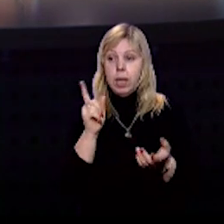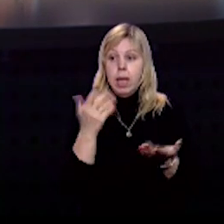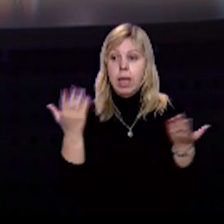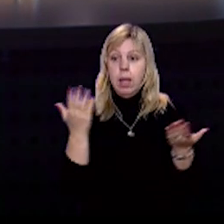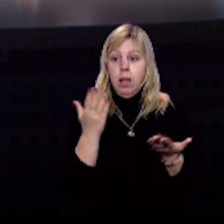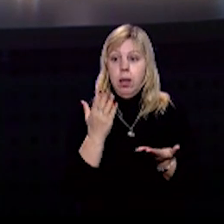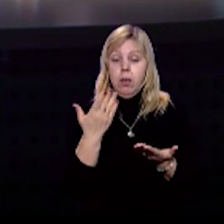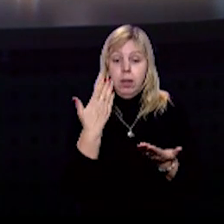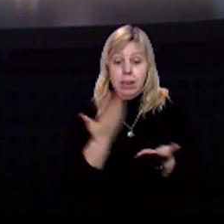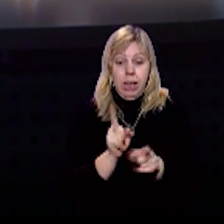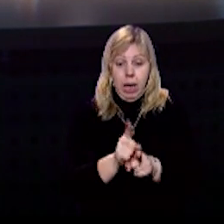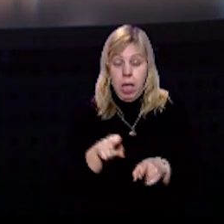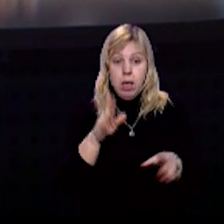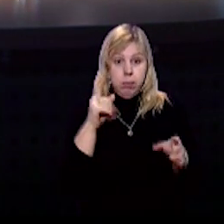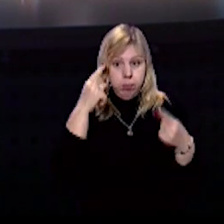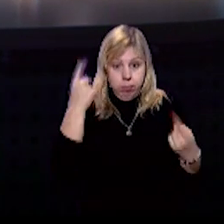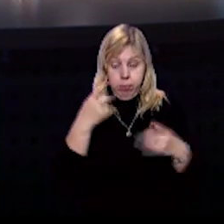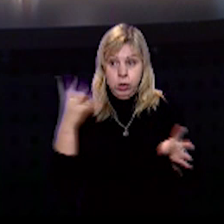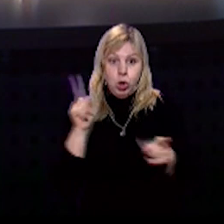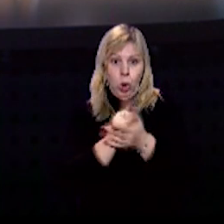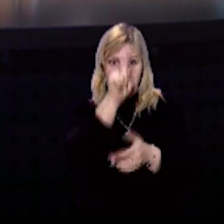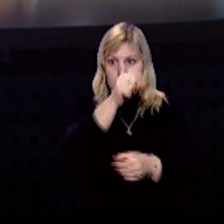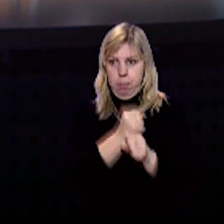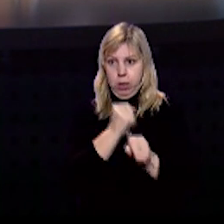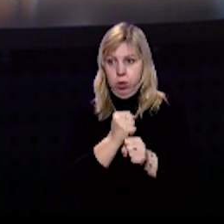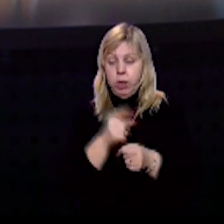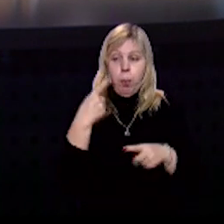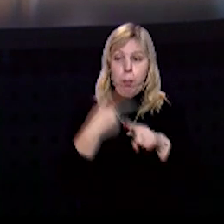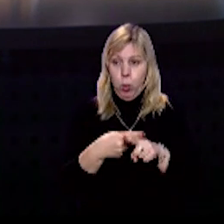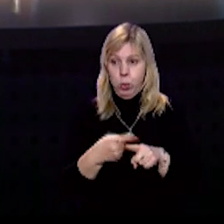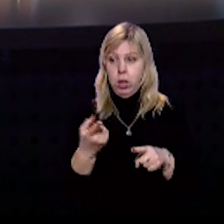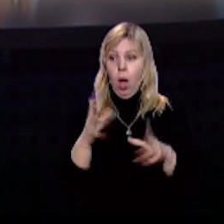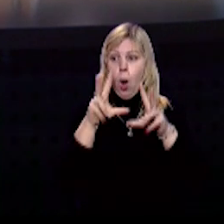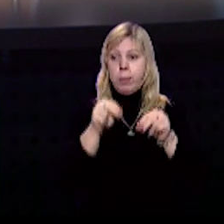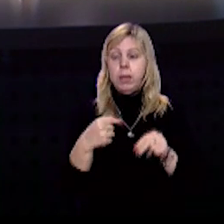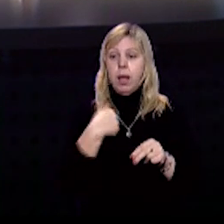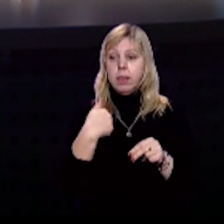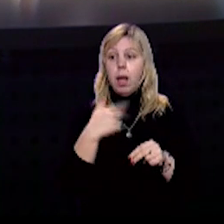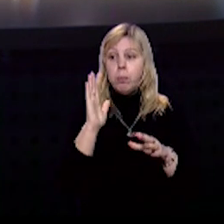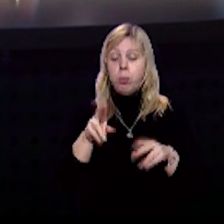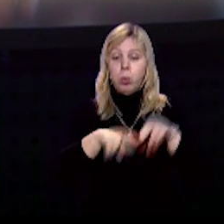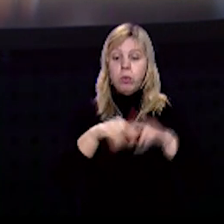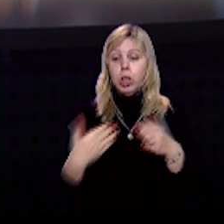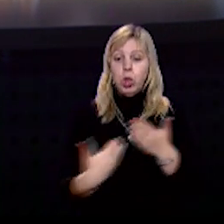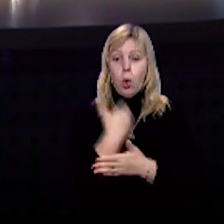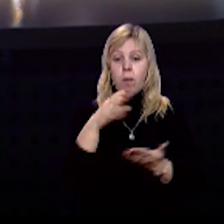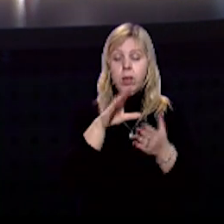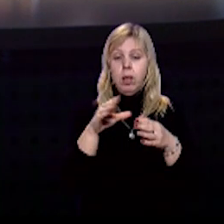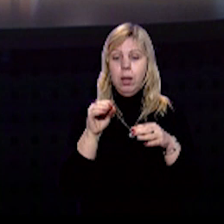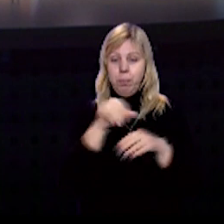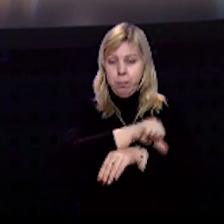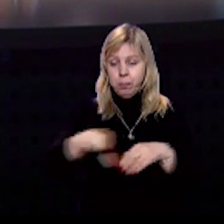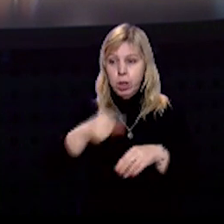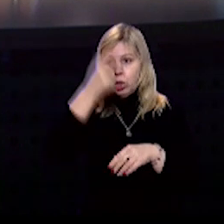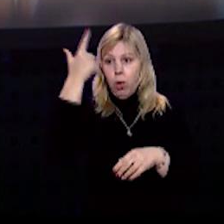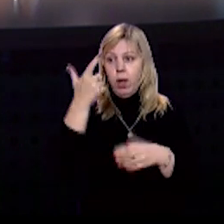от піки, мають якось працювати. Плюс обіцяють нам, що будуть будувати нові пункти пропуску, бо